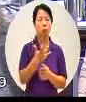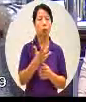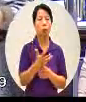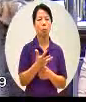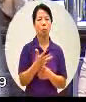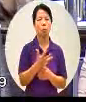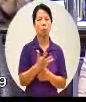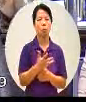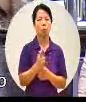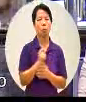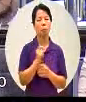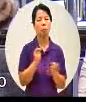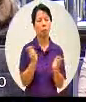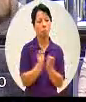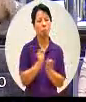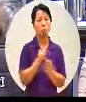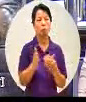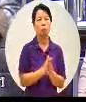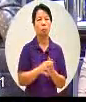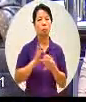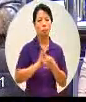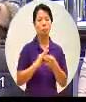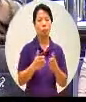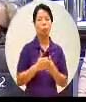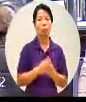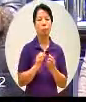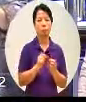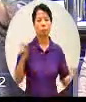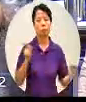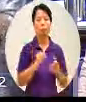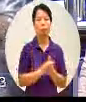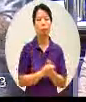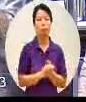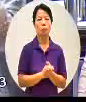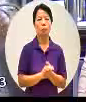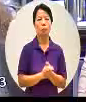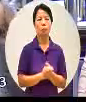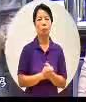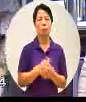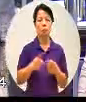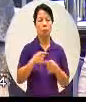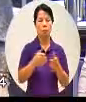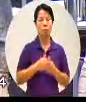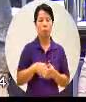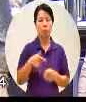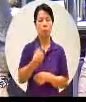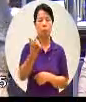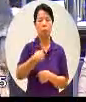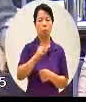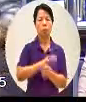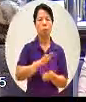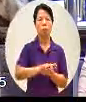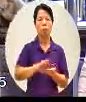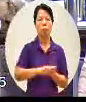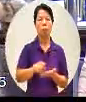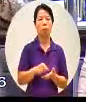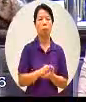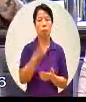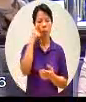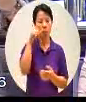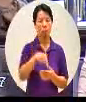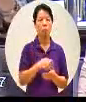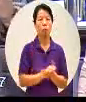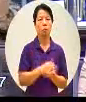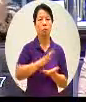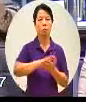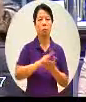袂好，因为有些时候必须还要报内政部，啊，即摆就是开始应该要赶紧处理，吼，啊，我想我这也是